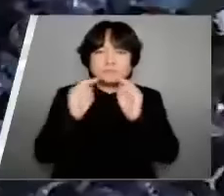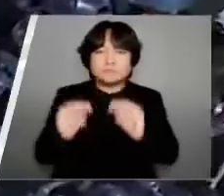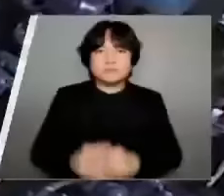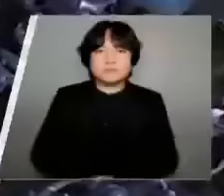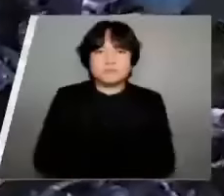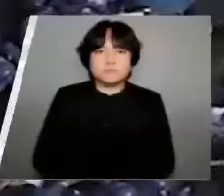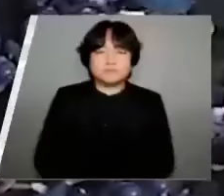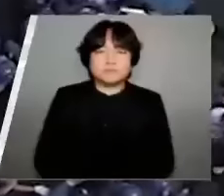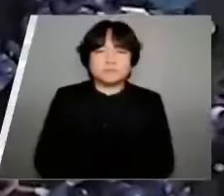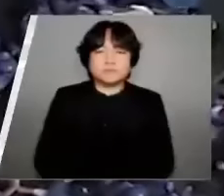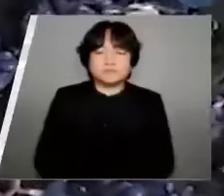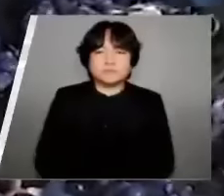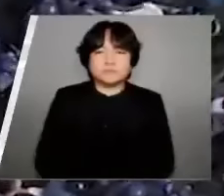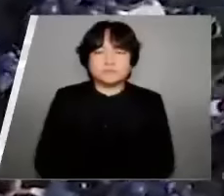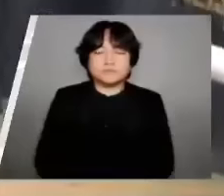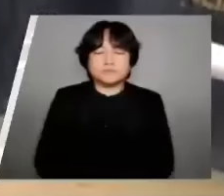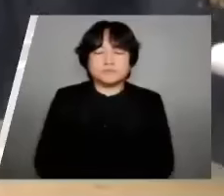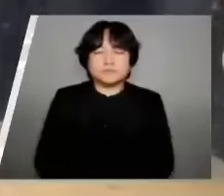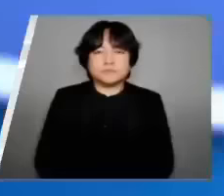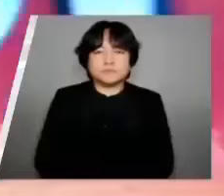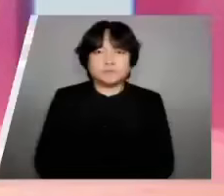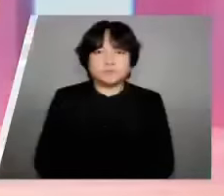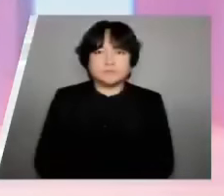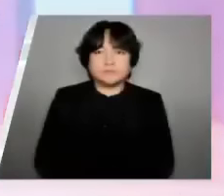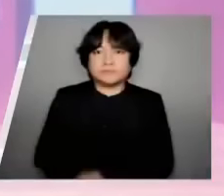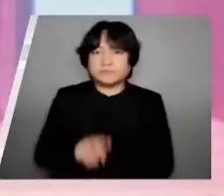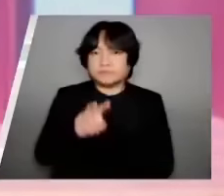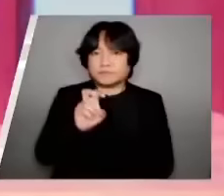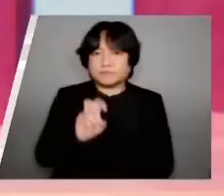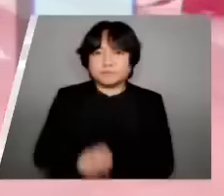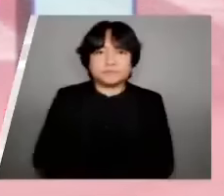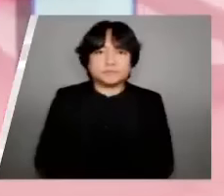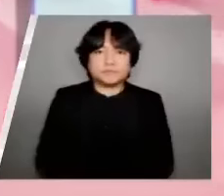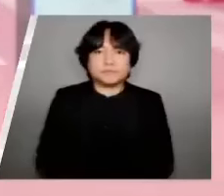Relator ng GMA Regional TV, ang inyong saksi.